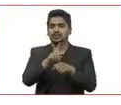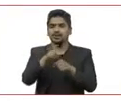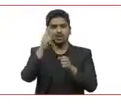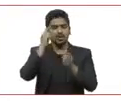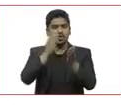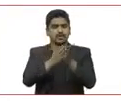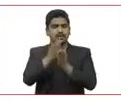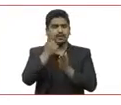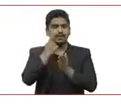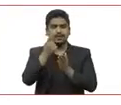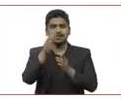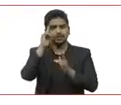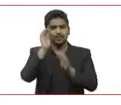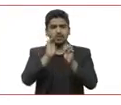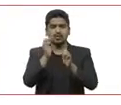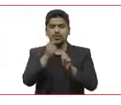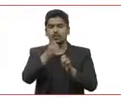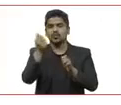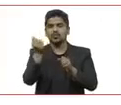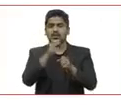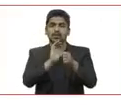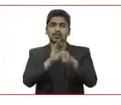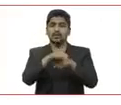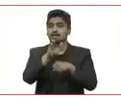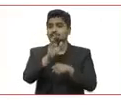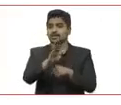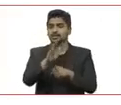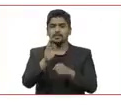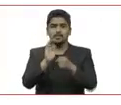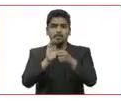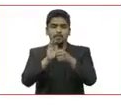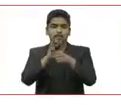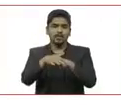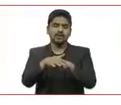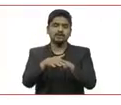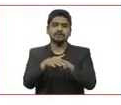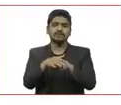देखिने सम्भावना अरू प्रजातिभन्दा अलिक बढी छ र अलिक बढी